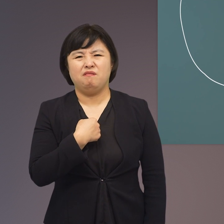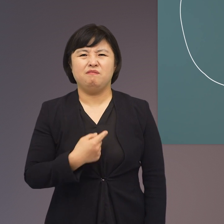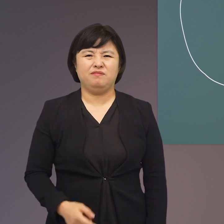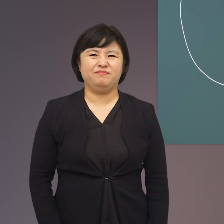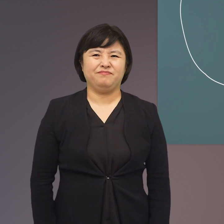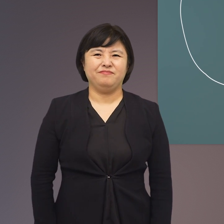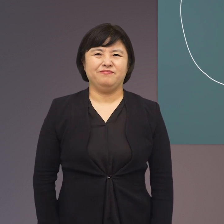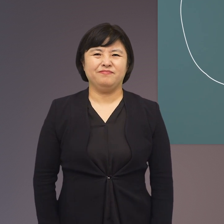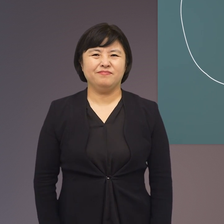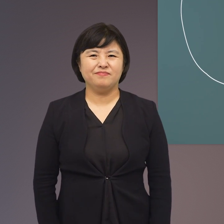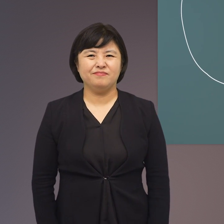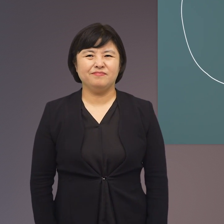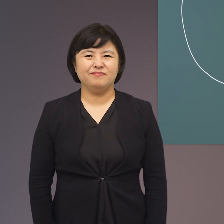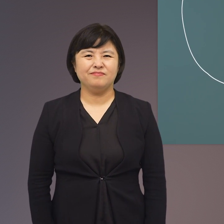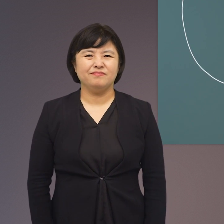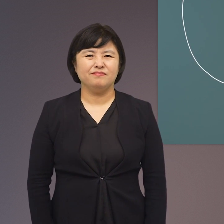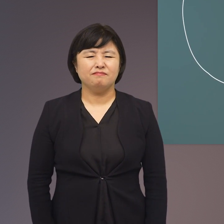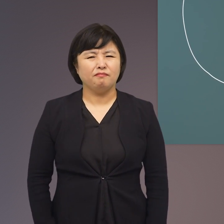좋다고는 생각하지 않습니다.